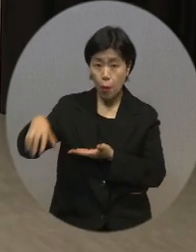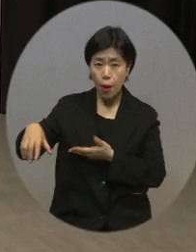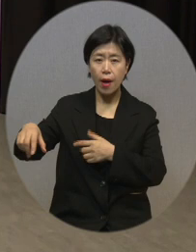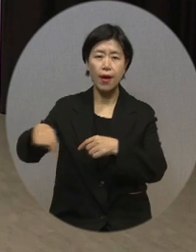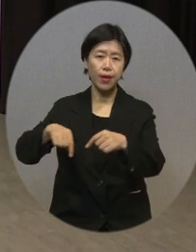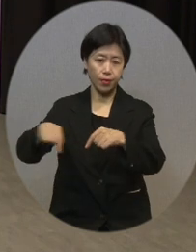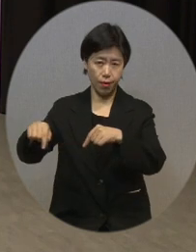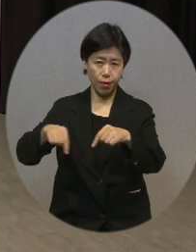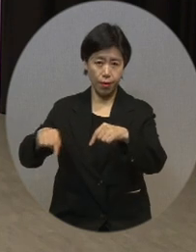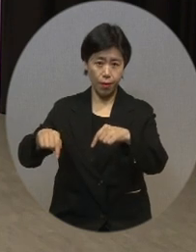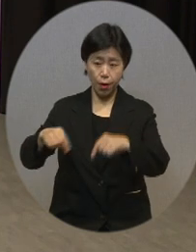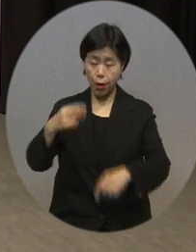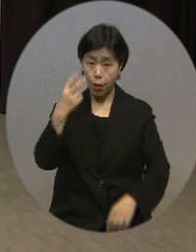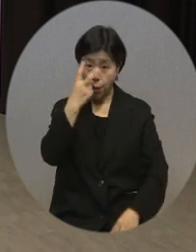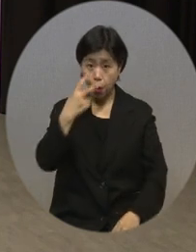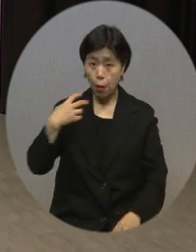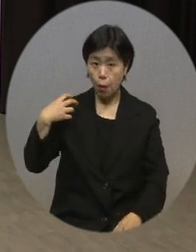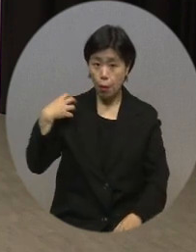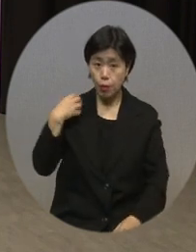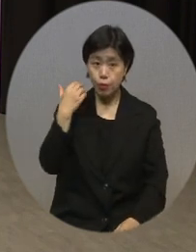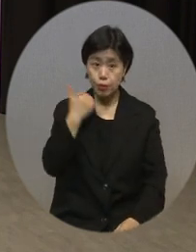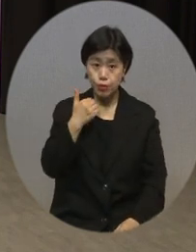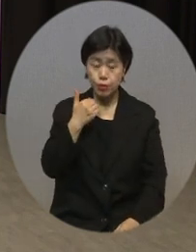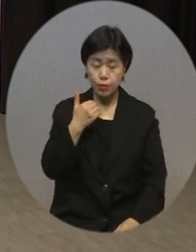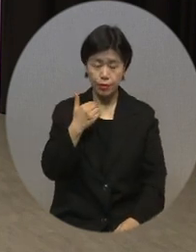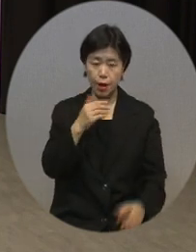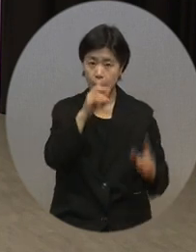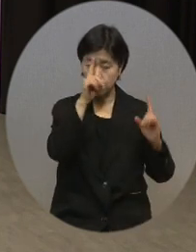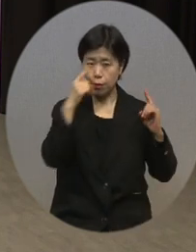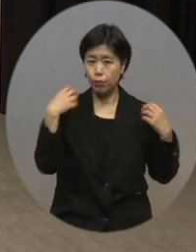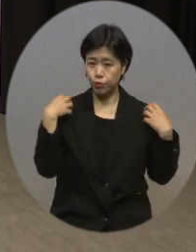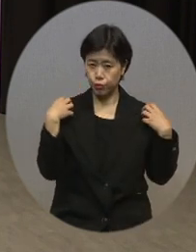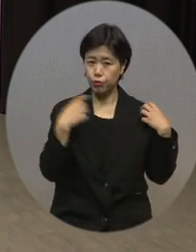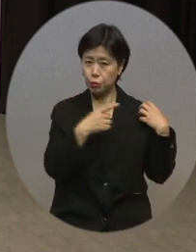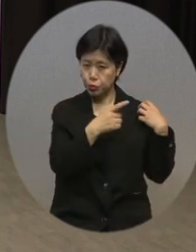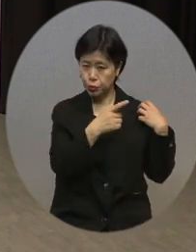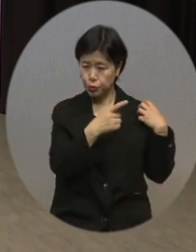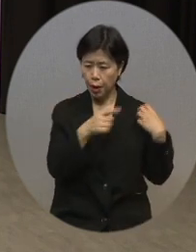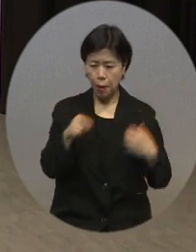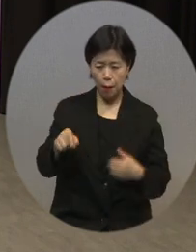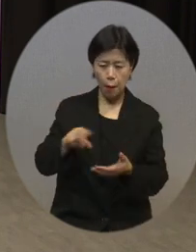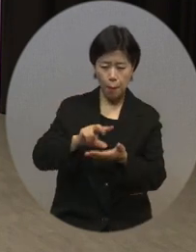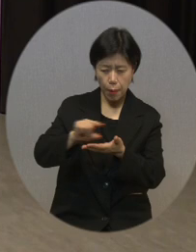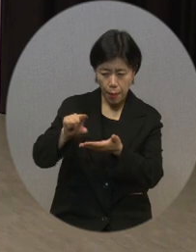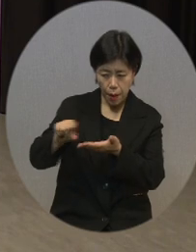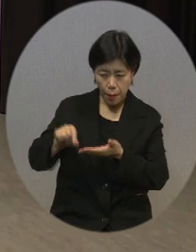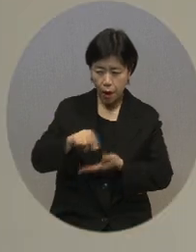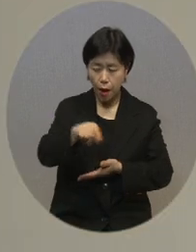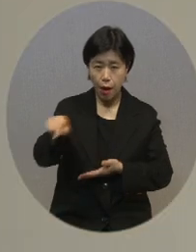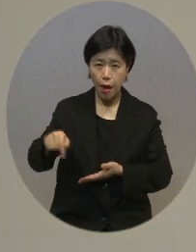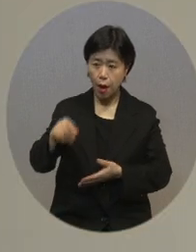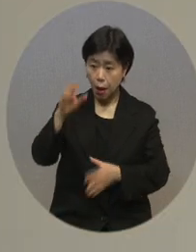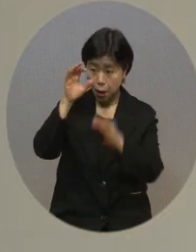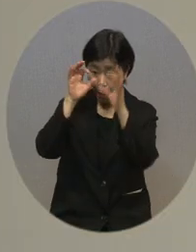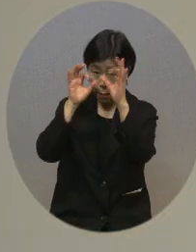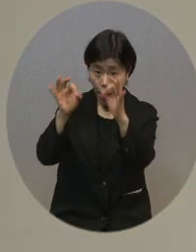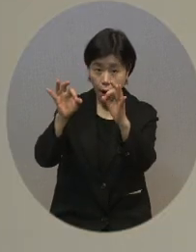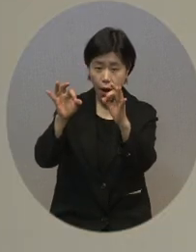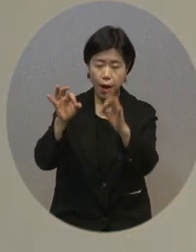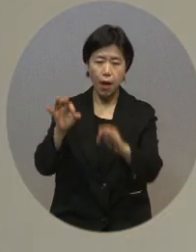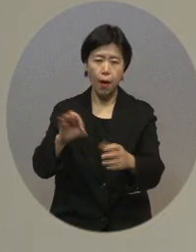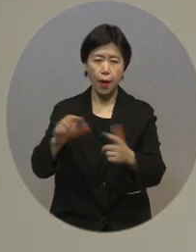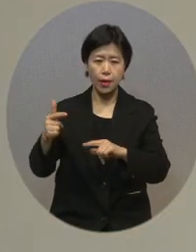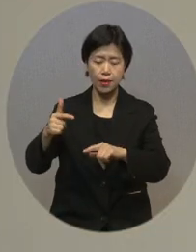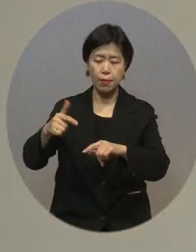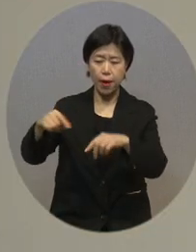행정안전부에서 전국 지자체를 대상으로 그 지자체가 과연 얼마나 행정체계가